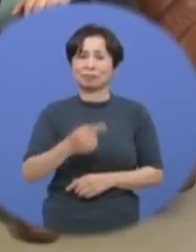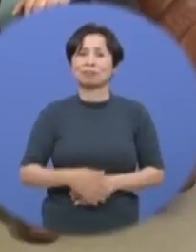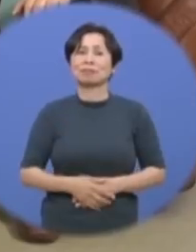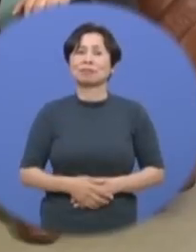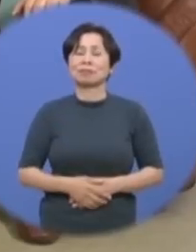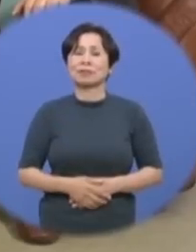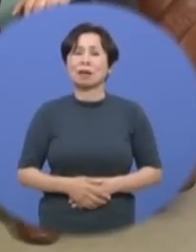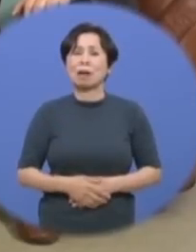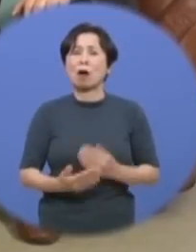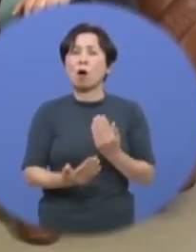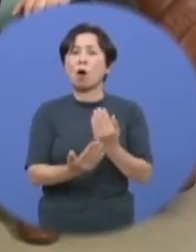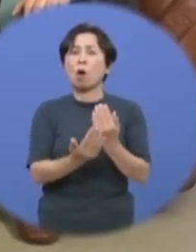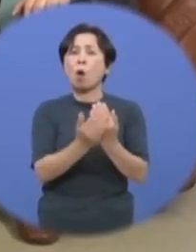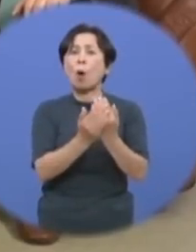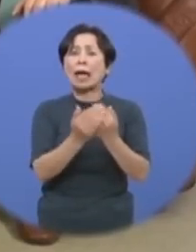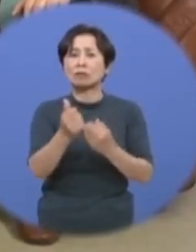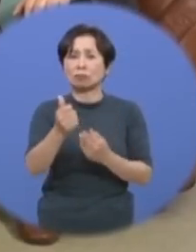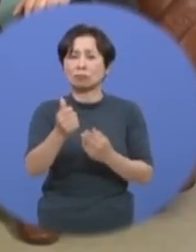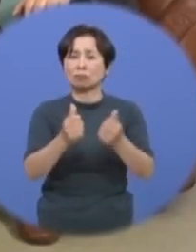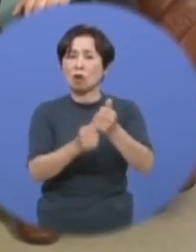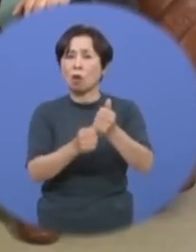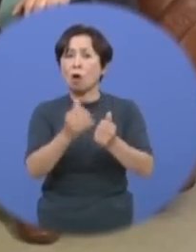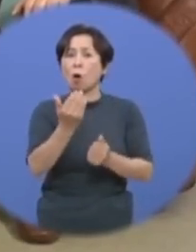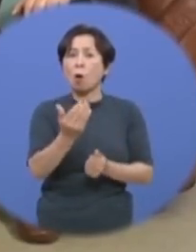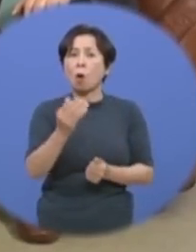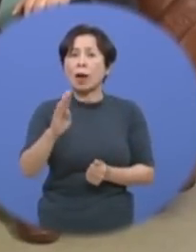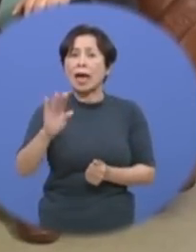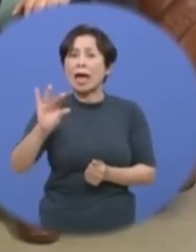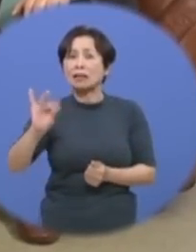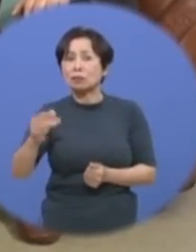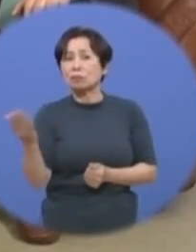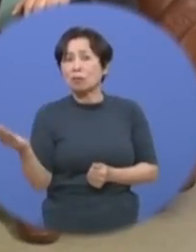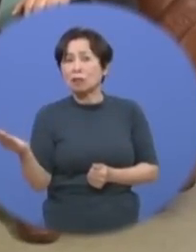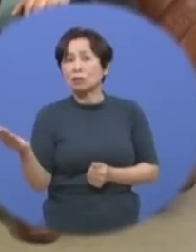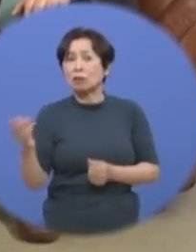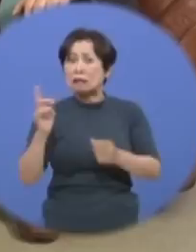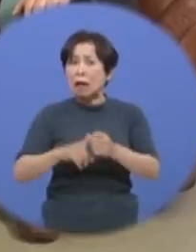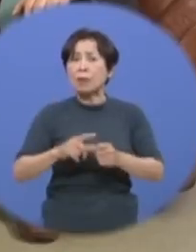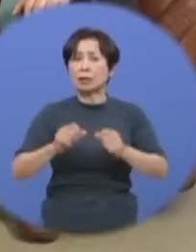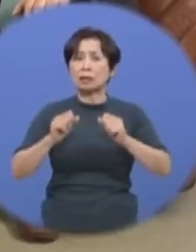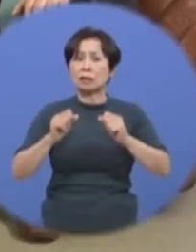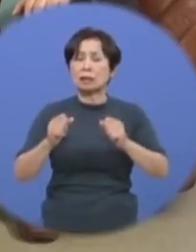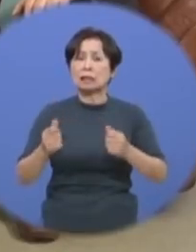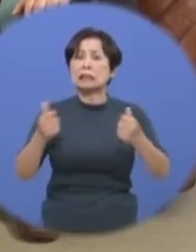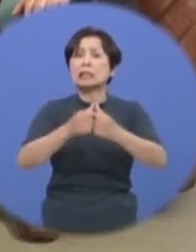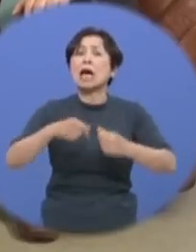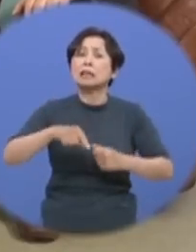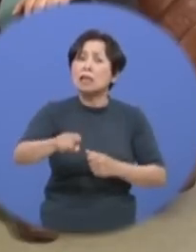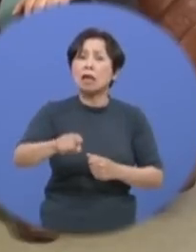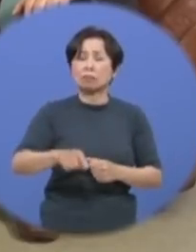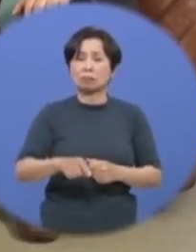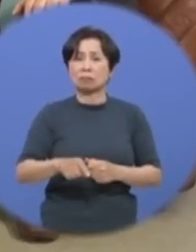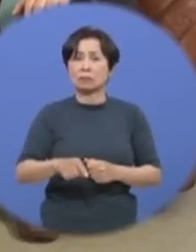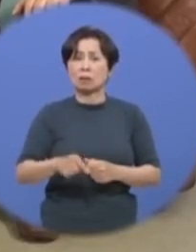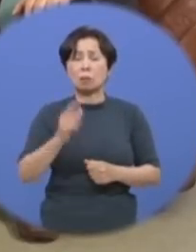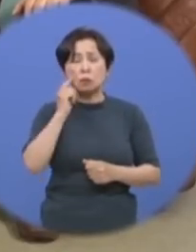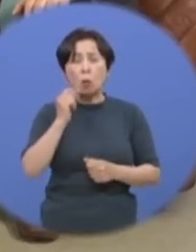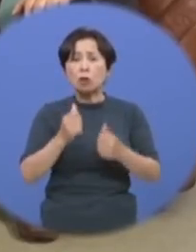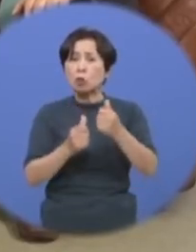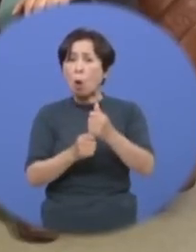補欠のために1試合性があるんですね補欠はおらんかったらやっぱり練習てできないんです